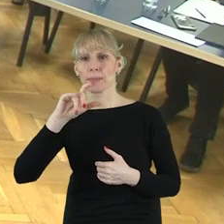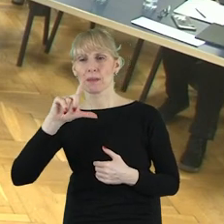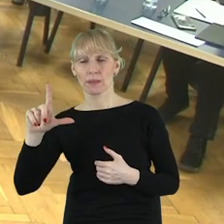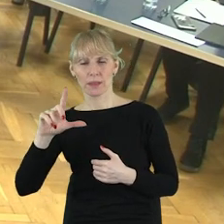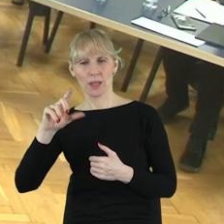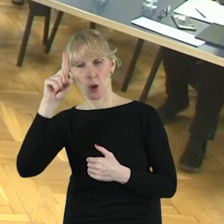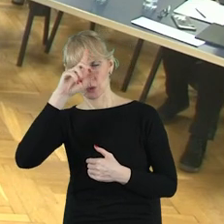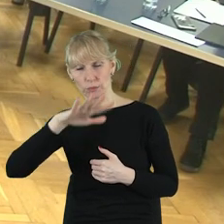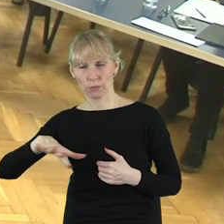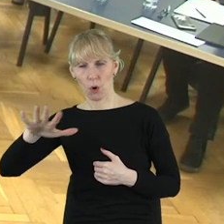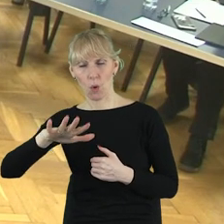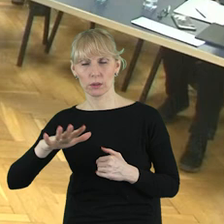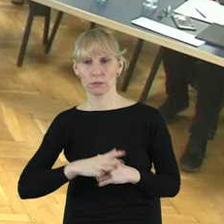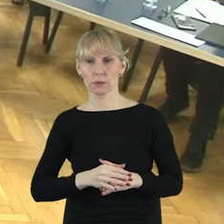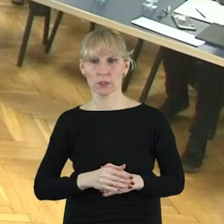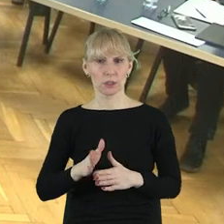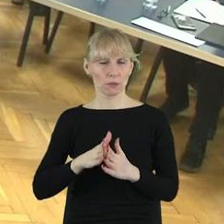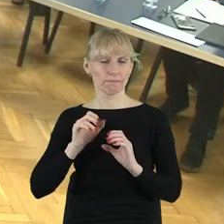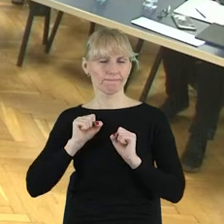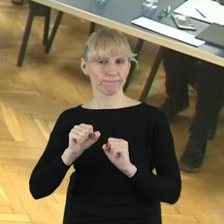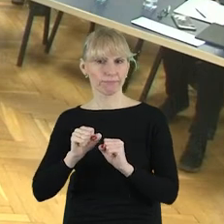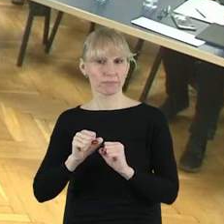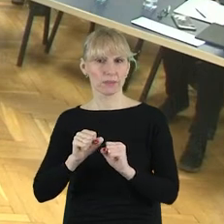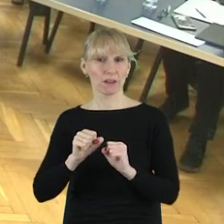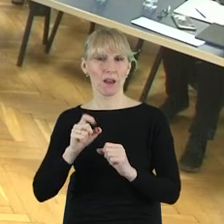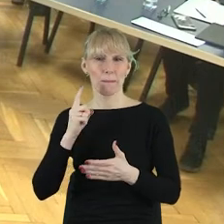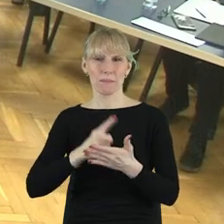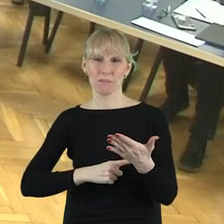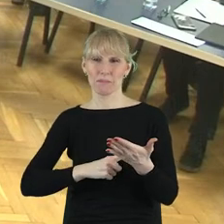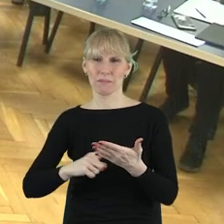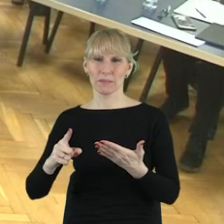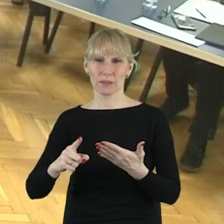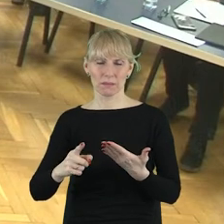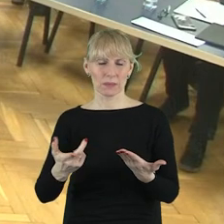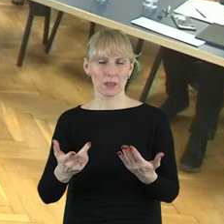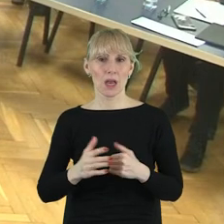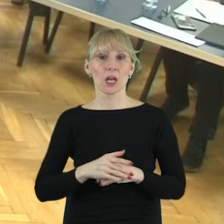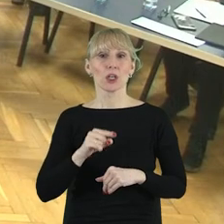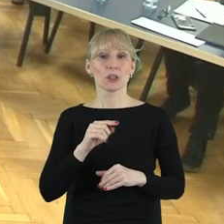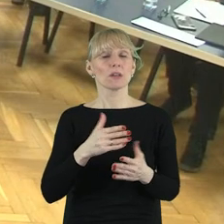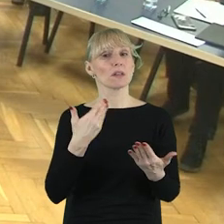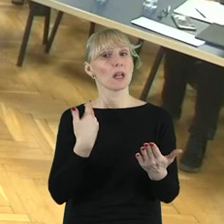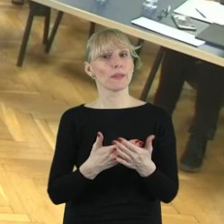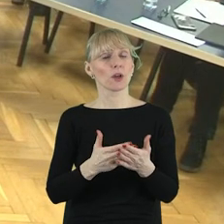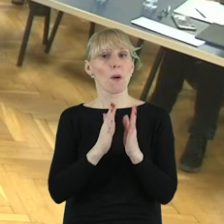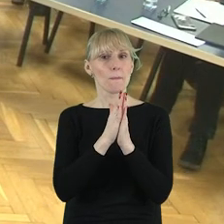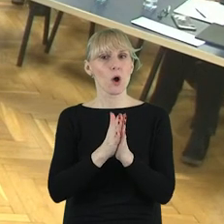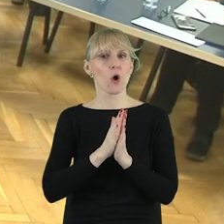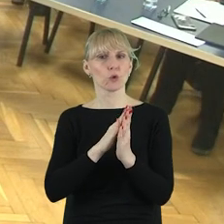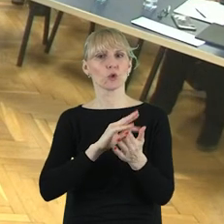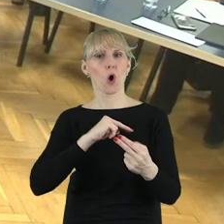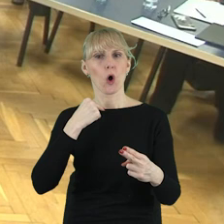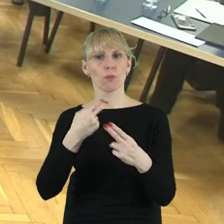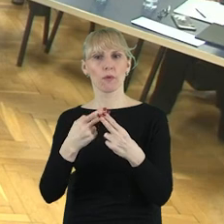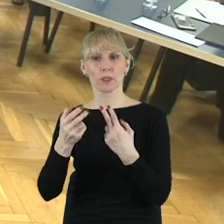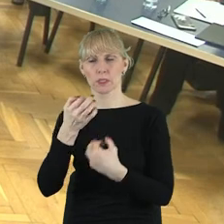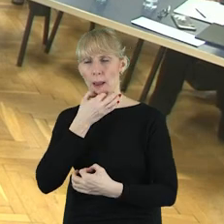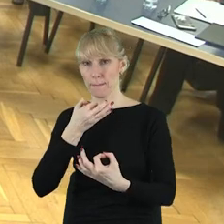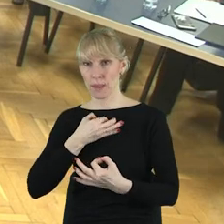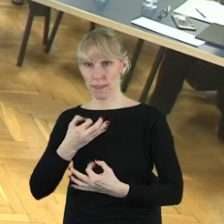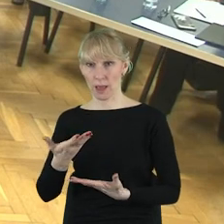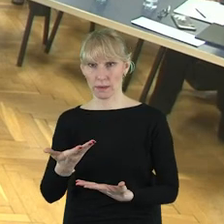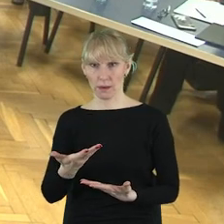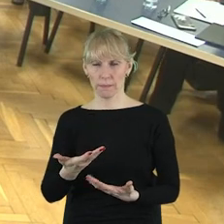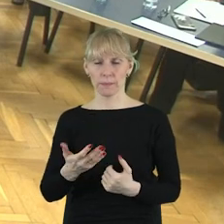na poziomie lokalnym. Mam nadzieję, że Państwo odpowiecie na moje pytania, bo one rozwieją bardzo